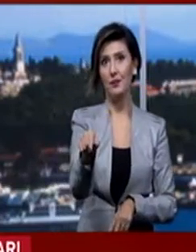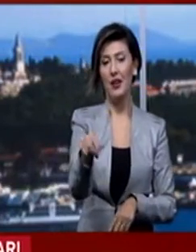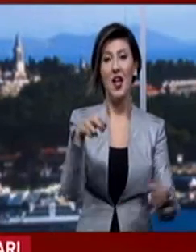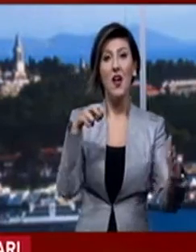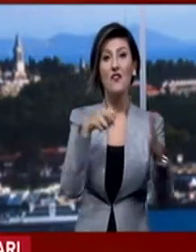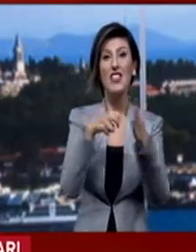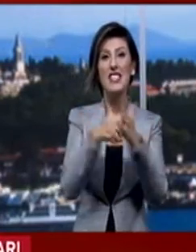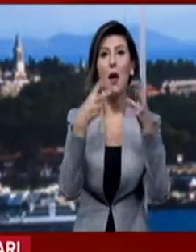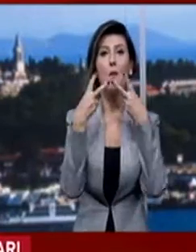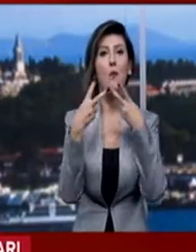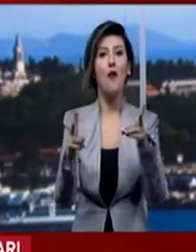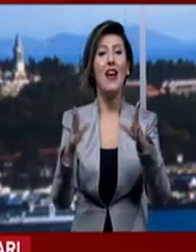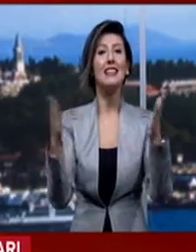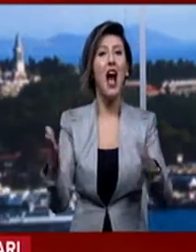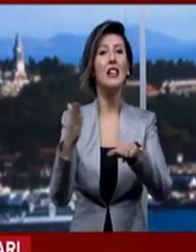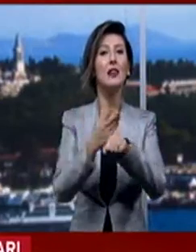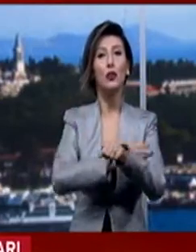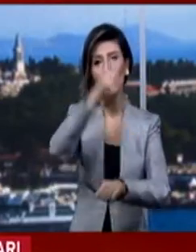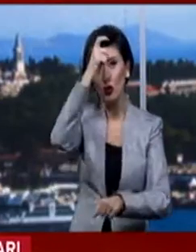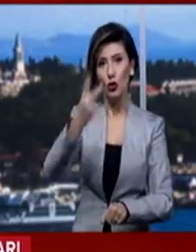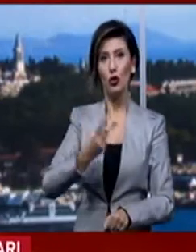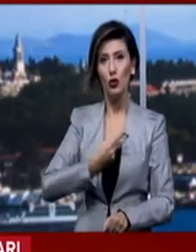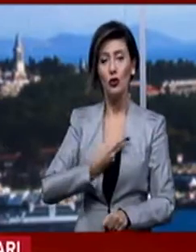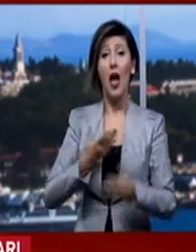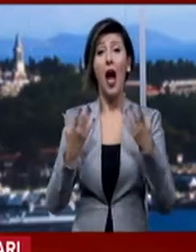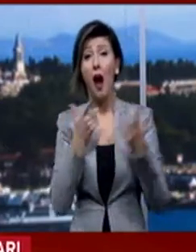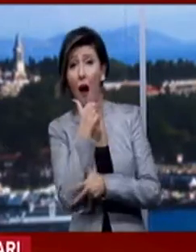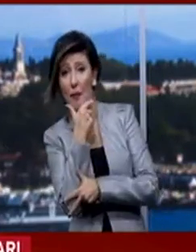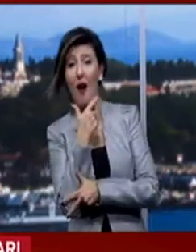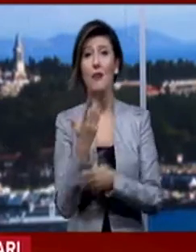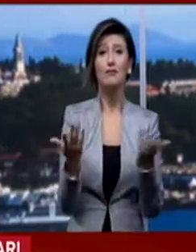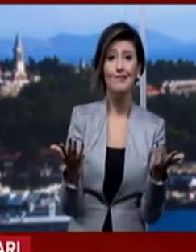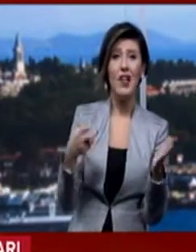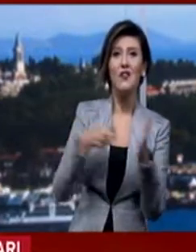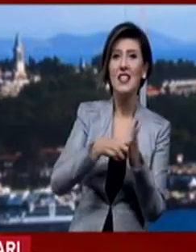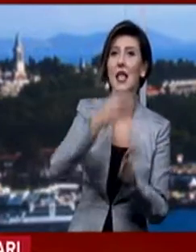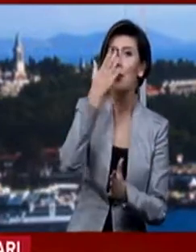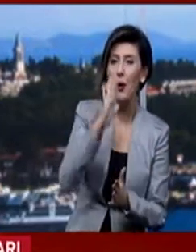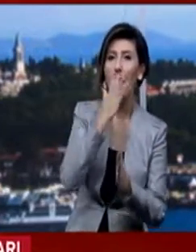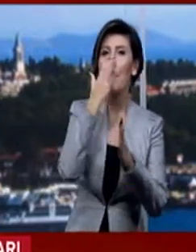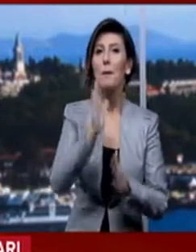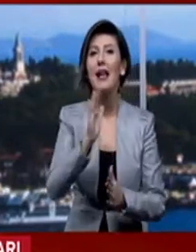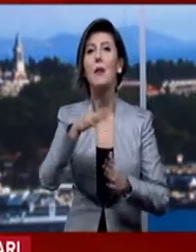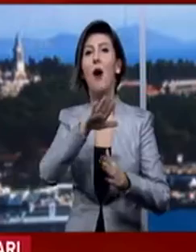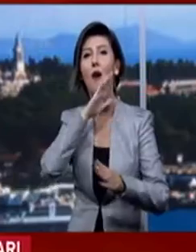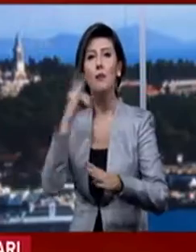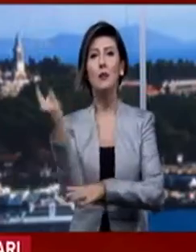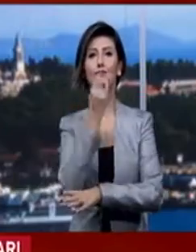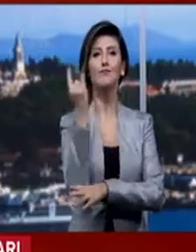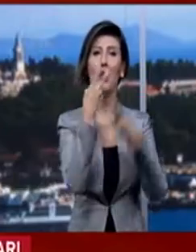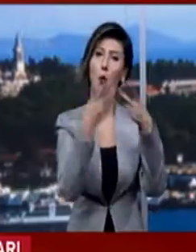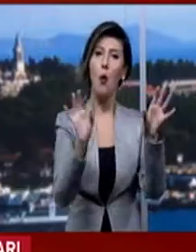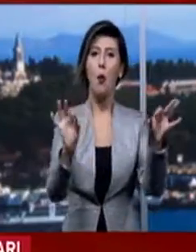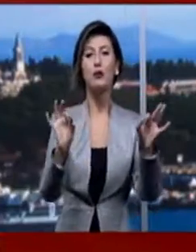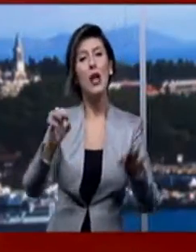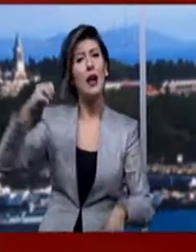vize muafiyeti, yani vatandaşlarımızın amasız fakatsız vizesiz beklemesiz Avrupa'ya seyahatleri gerçekleşecek.